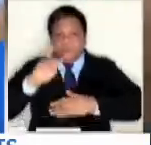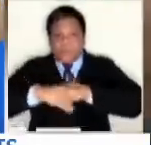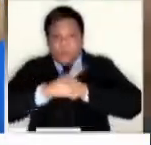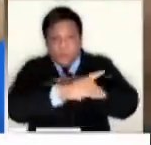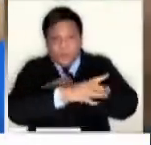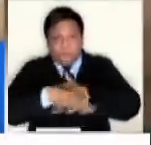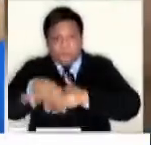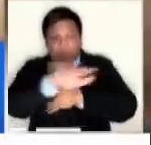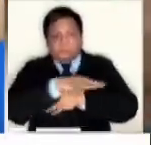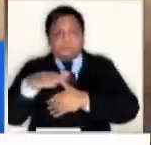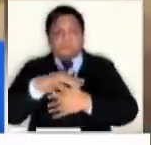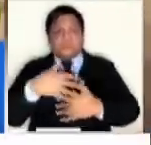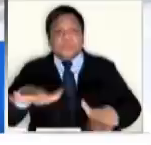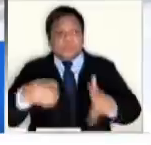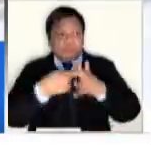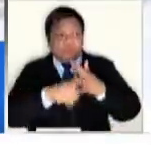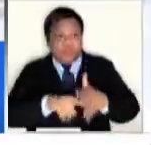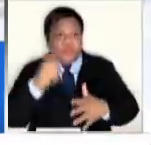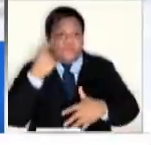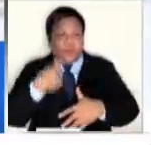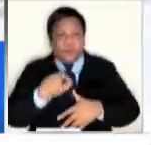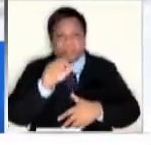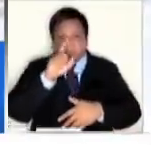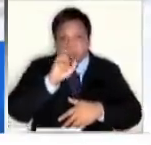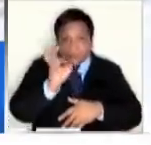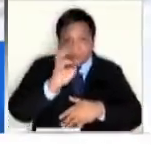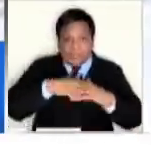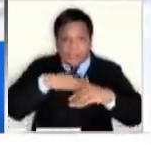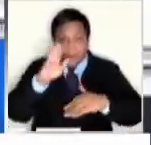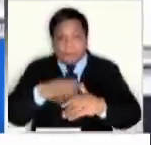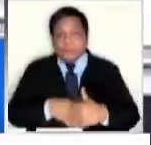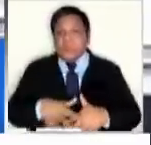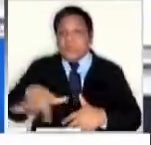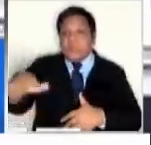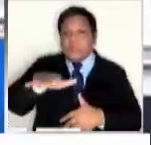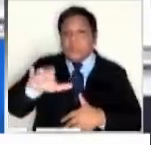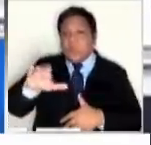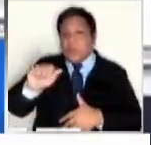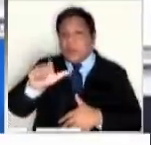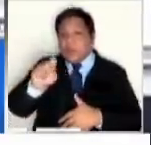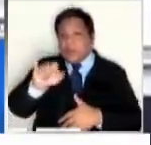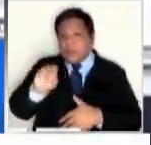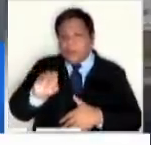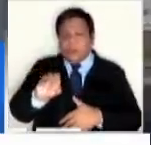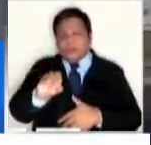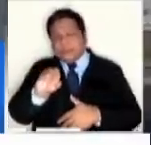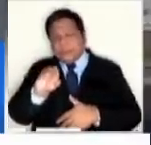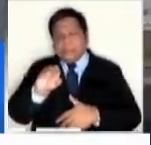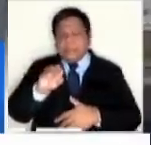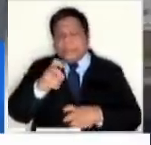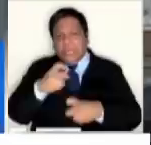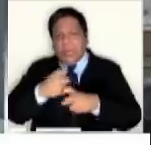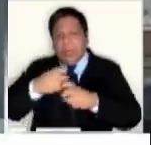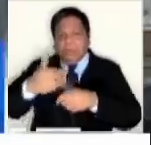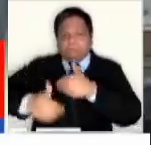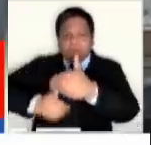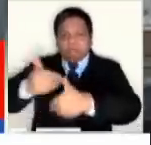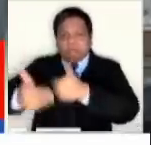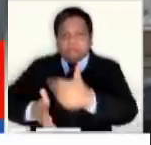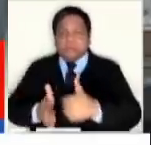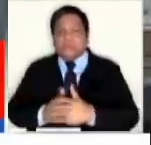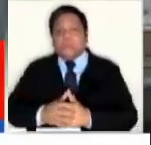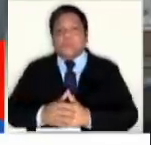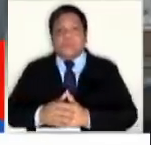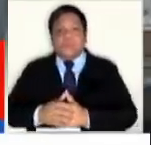priority A2 o senior citizen, ang bayan naman ng Calasau, tila hirap umanong umusad. Kami, hindi kami makamove on